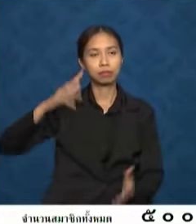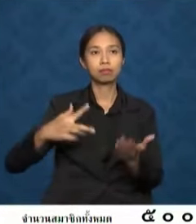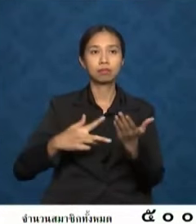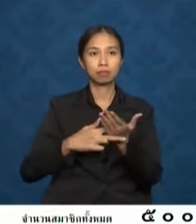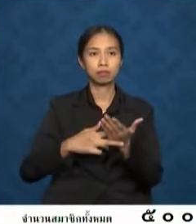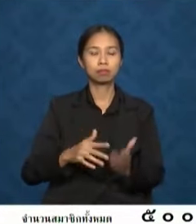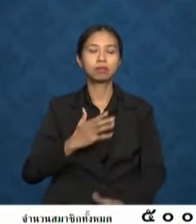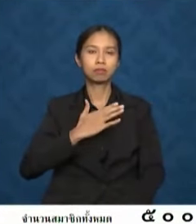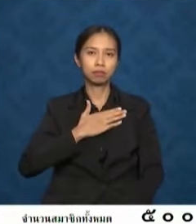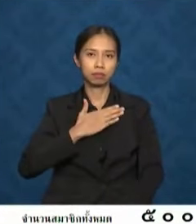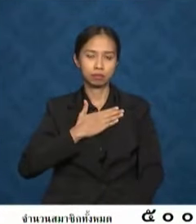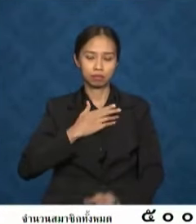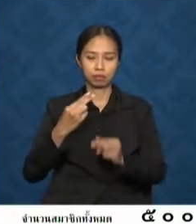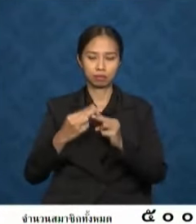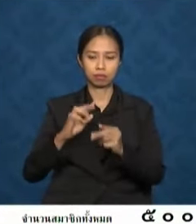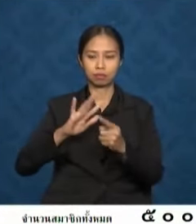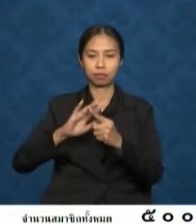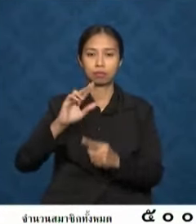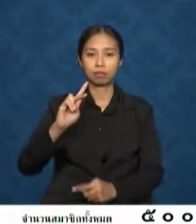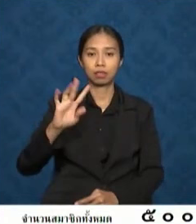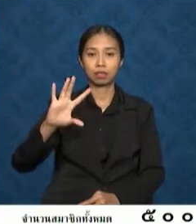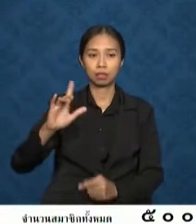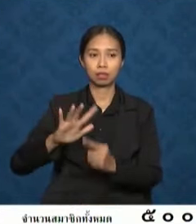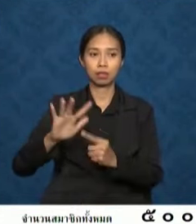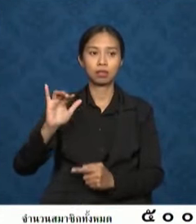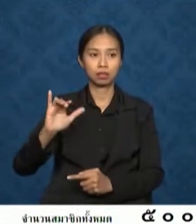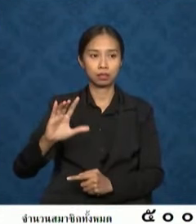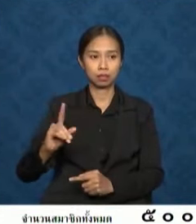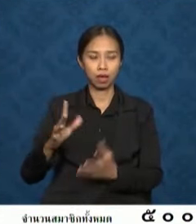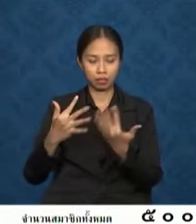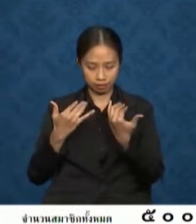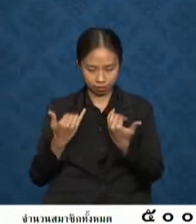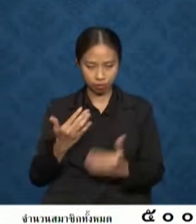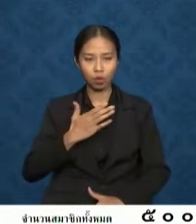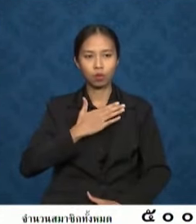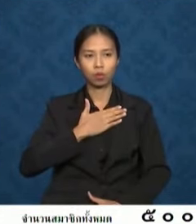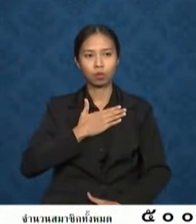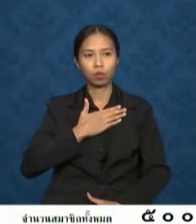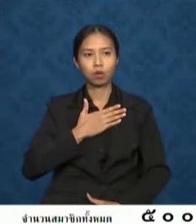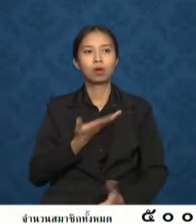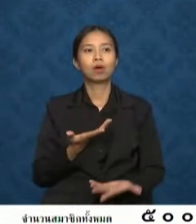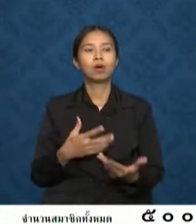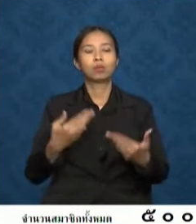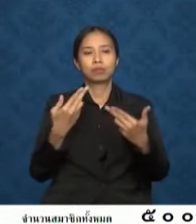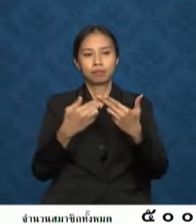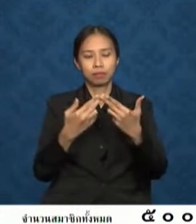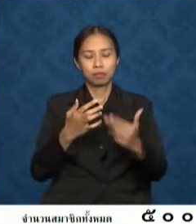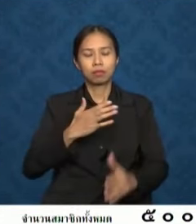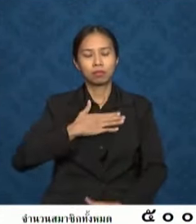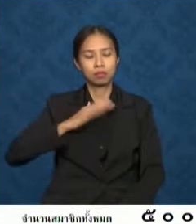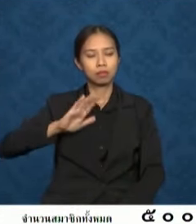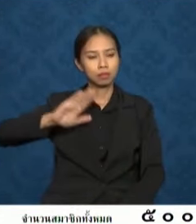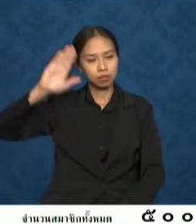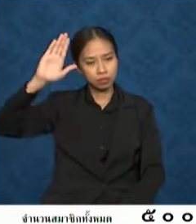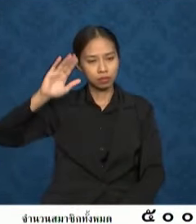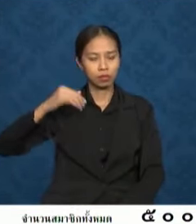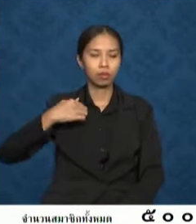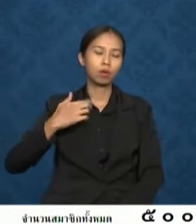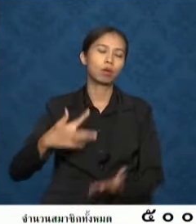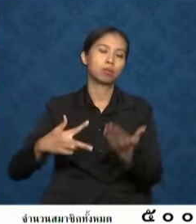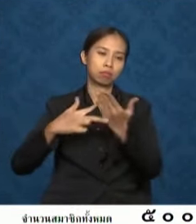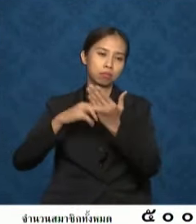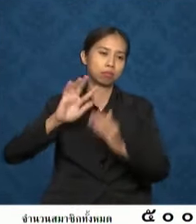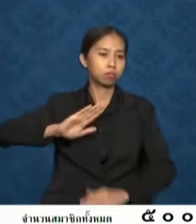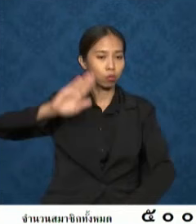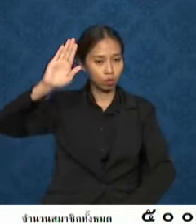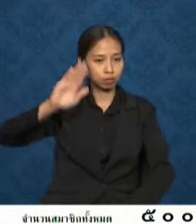เกชาศักดิ์สมบูรณ์ครับสมาชิกสภาราษฎรแบบประชชื่อพรรครวมชัยสร้างชาติผมขออนุญาตพูดประท้วงคู่กับอธิปายนะ